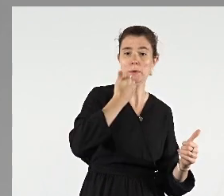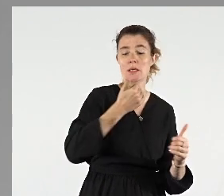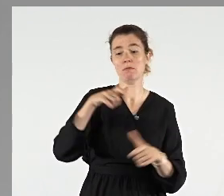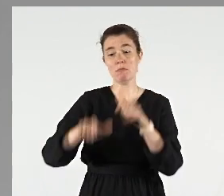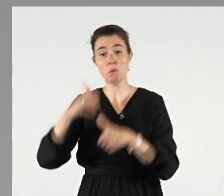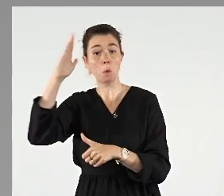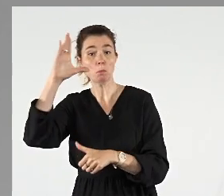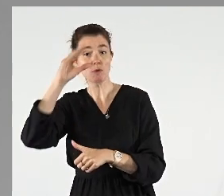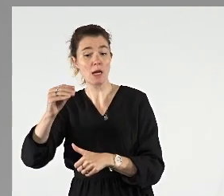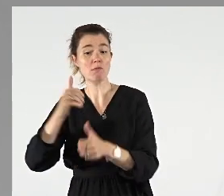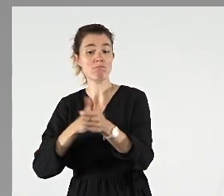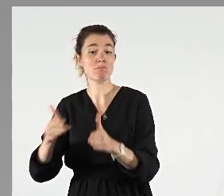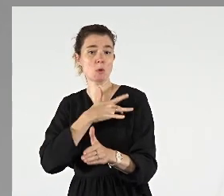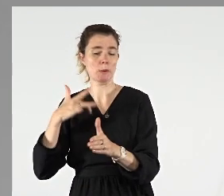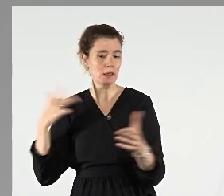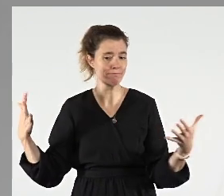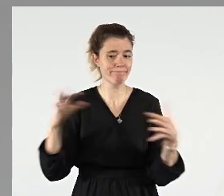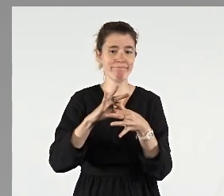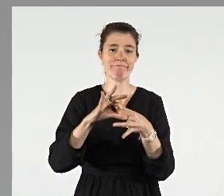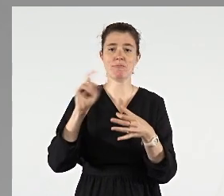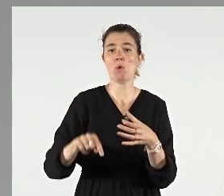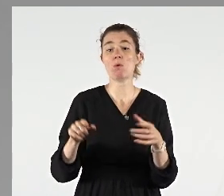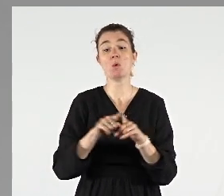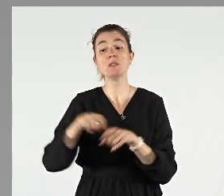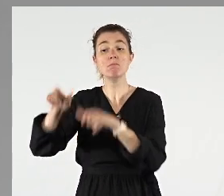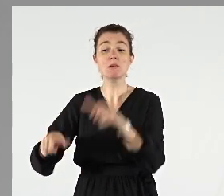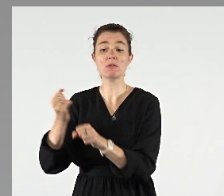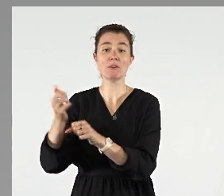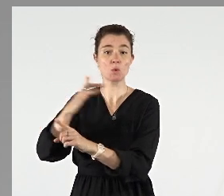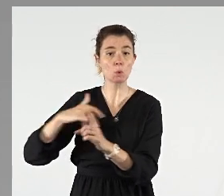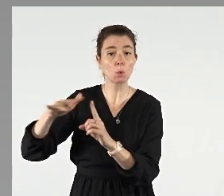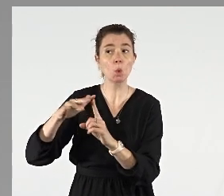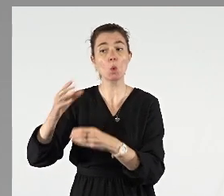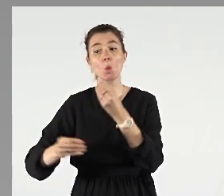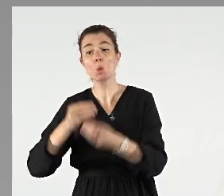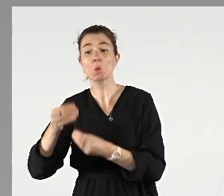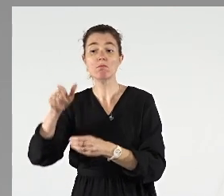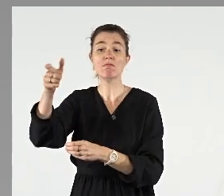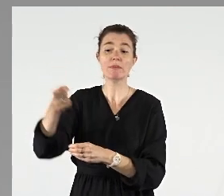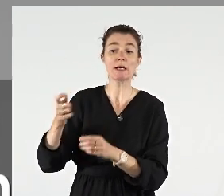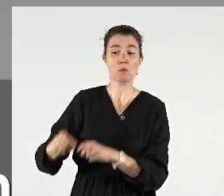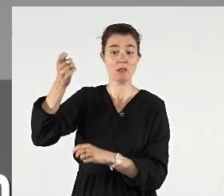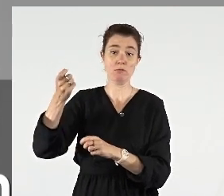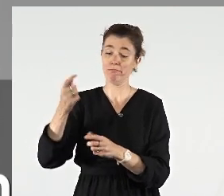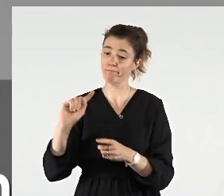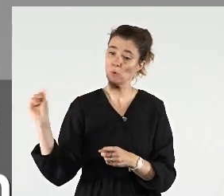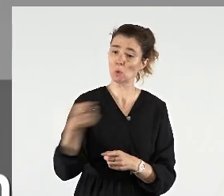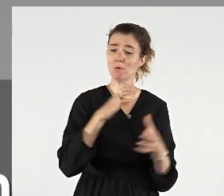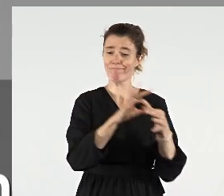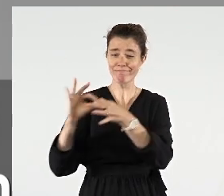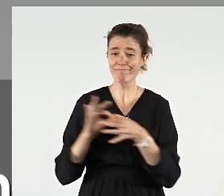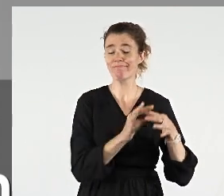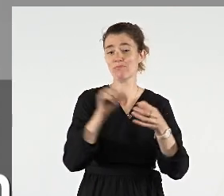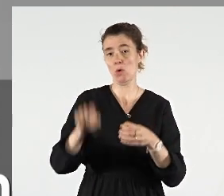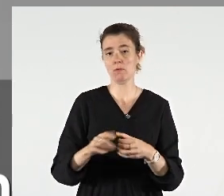professionnels du secteur de la santé, mais aussi les travailleurs sociaux, voire de l'éducation. Il est ainsi essentiel